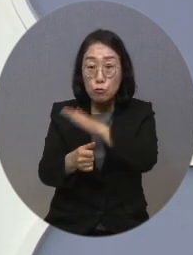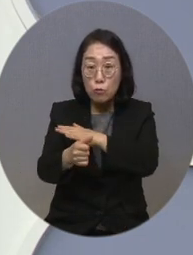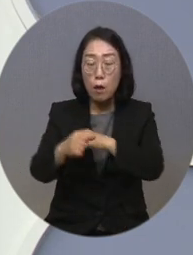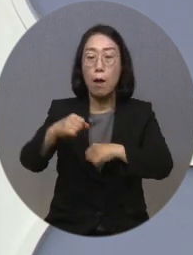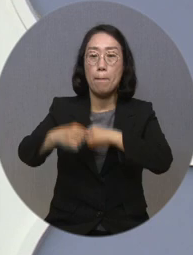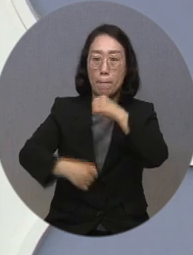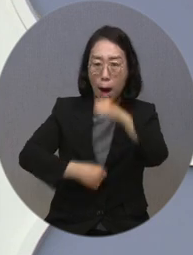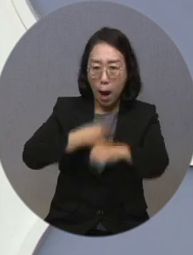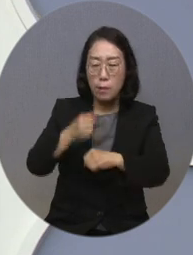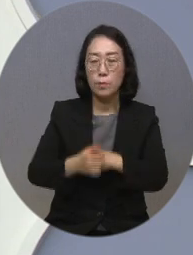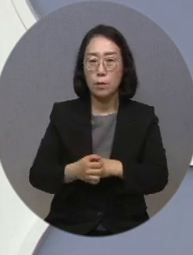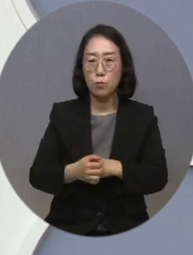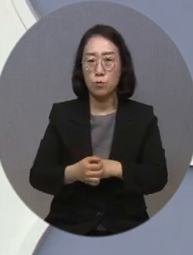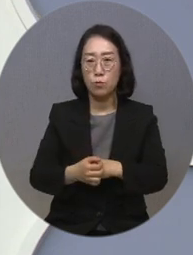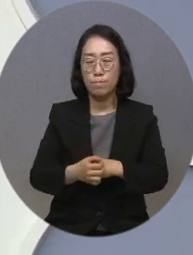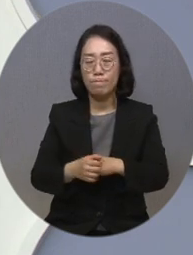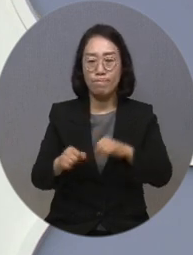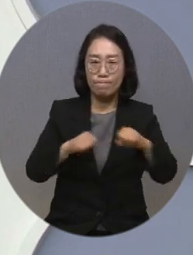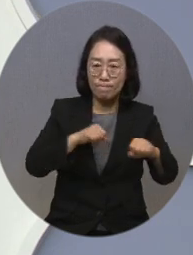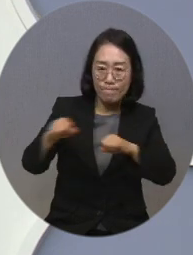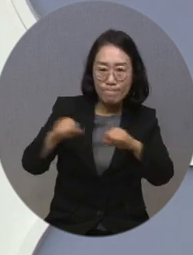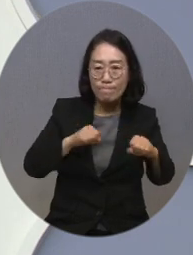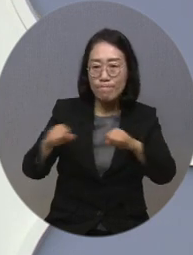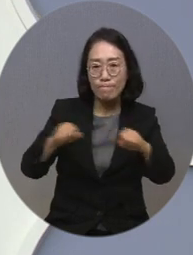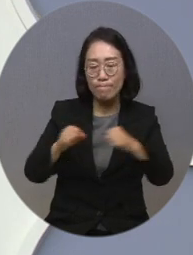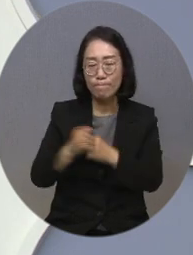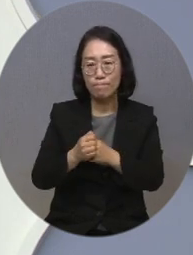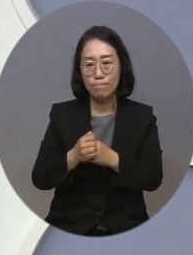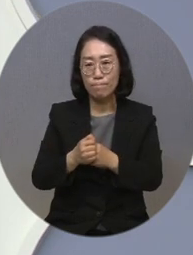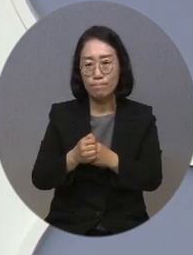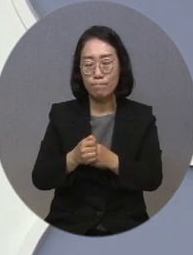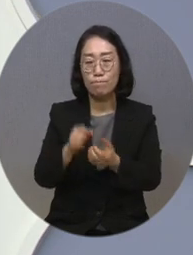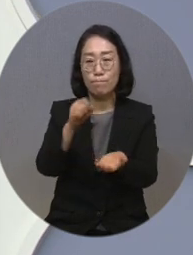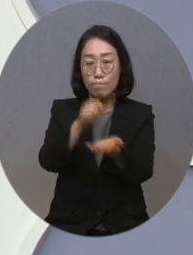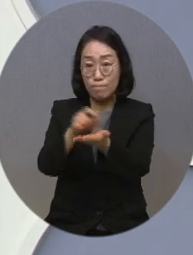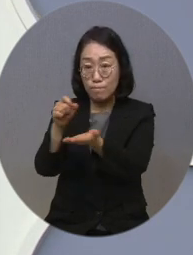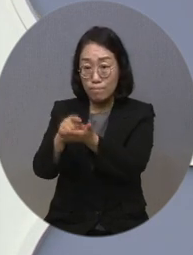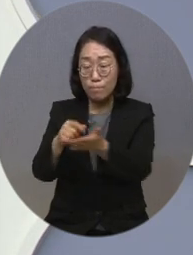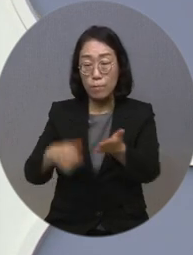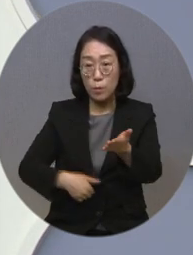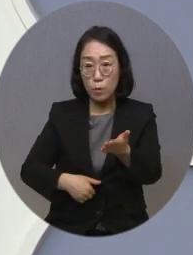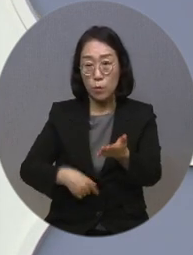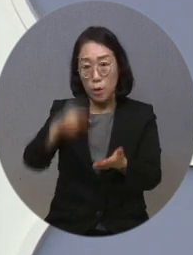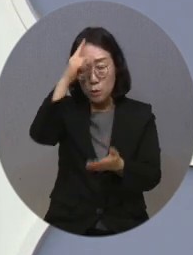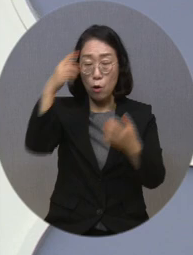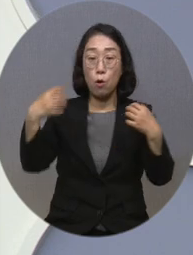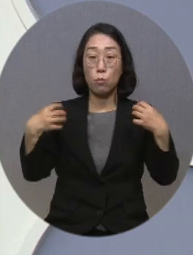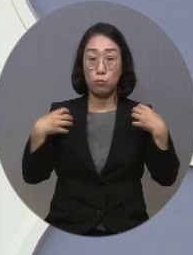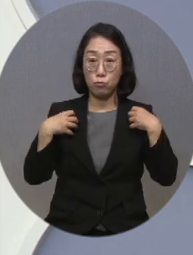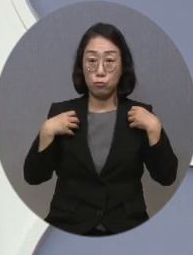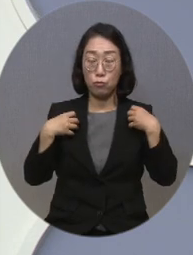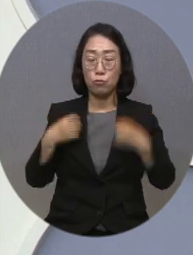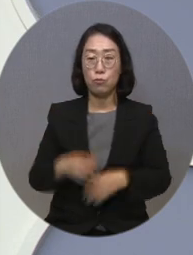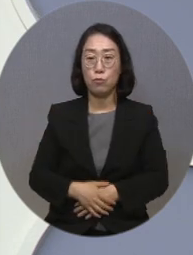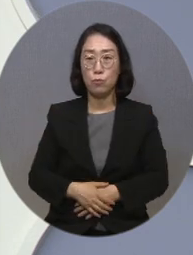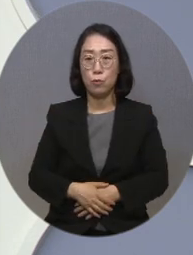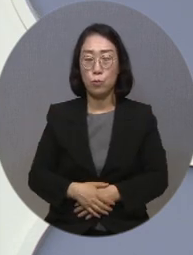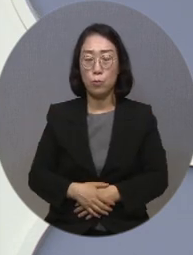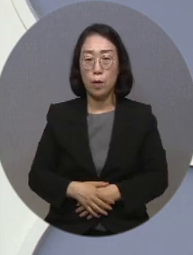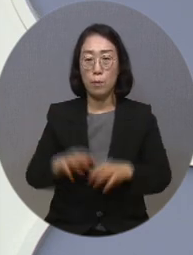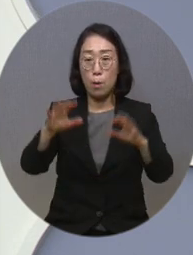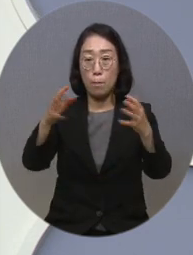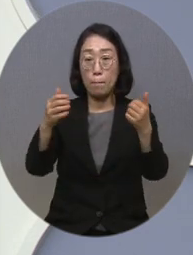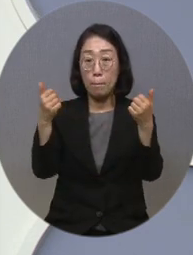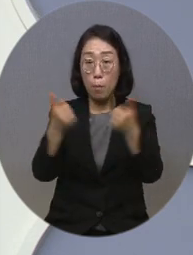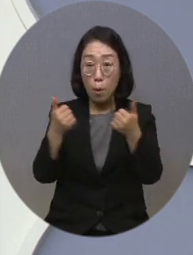자기의 뭐 창의력을 발휘하고 뭘 하든지간에 마음대로 뛰게 해야 되는데 정부가 또 어느 우리 저 입법부의 그